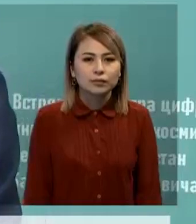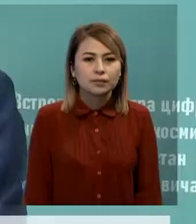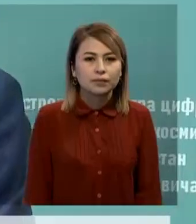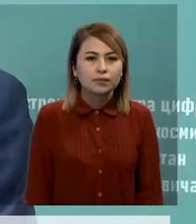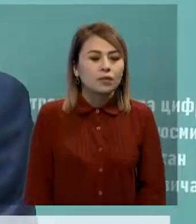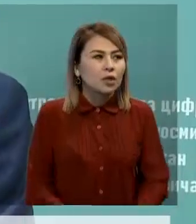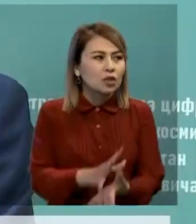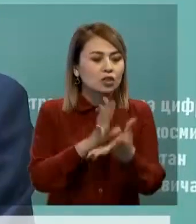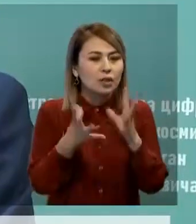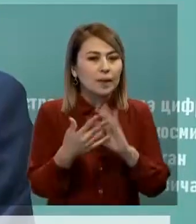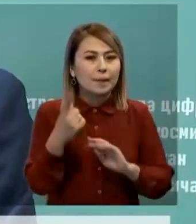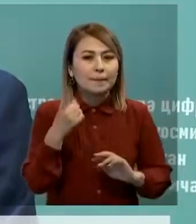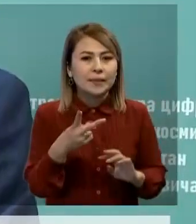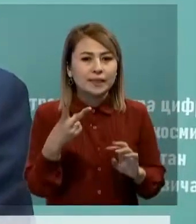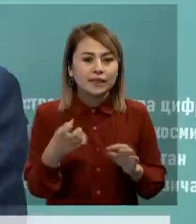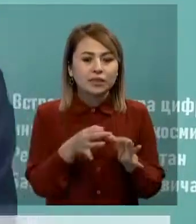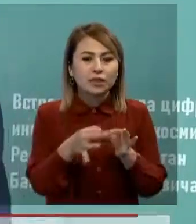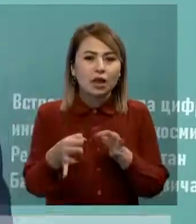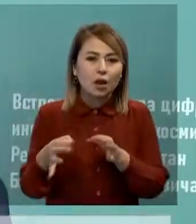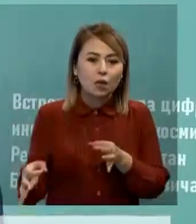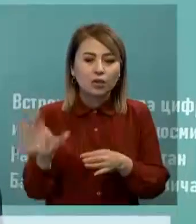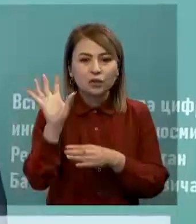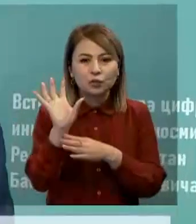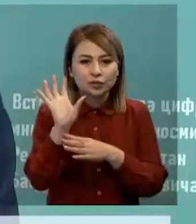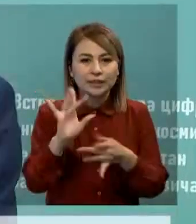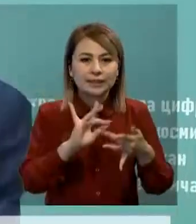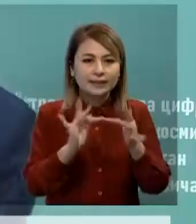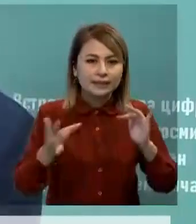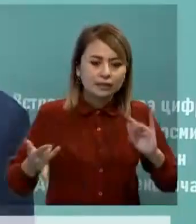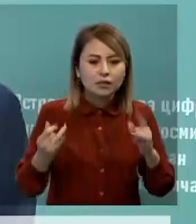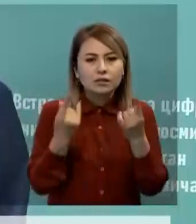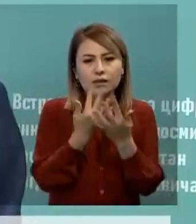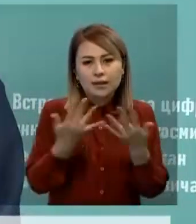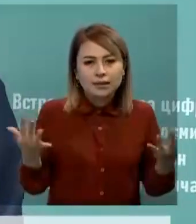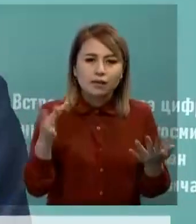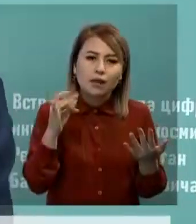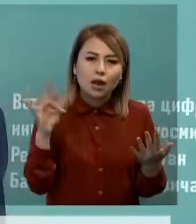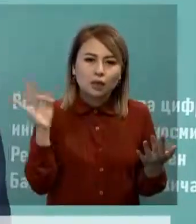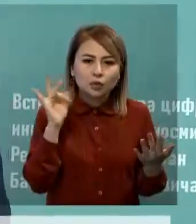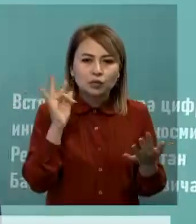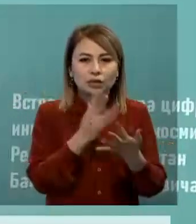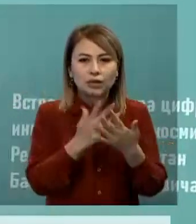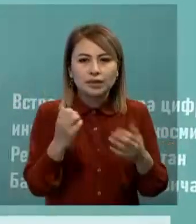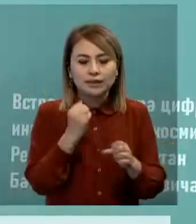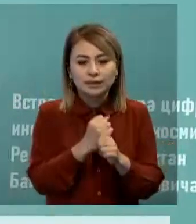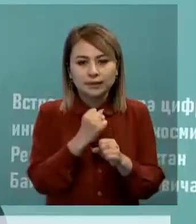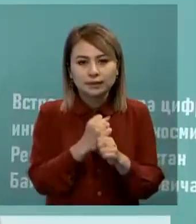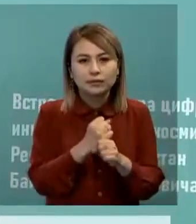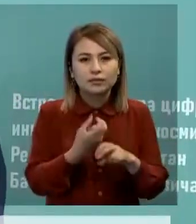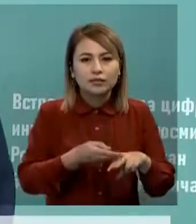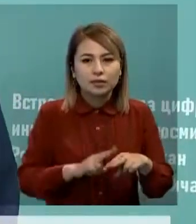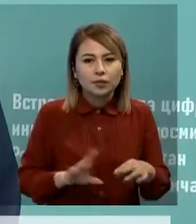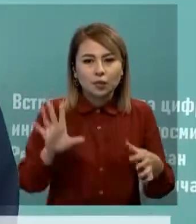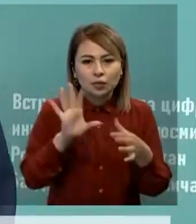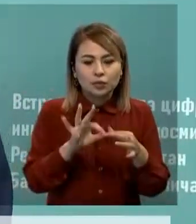Жалпы 1200 ауылды мекендерге сол спутниктік интернет бар, басқа да радио интернет бар, соларды таратып, соларды